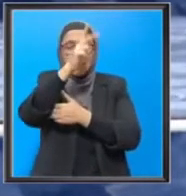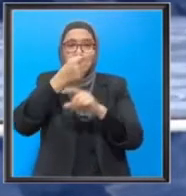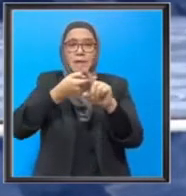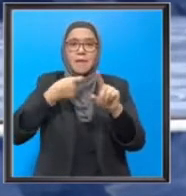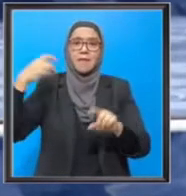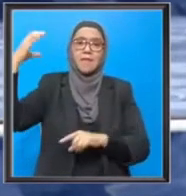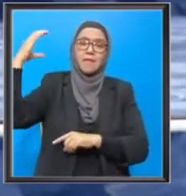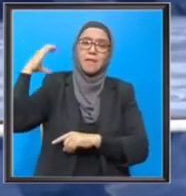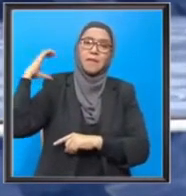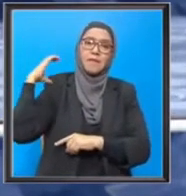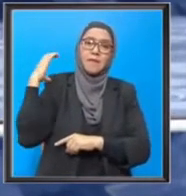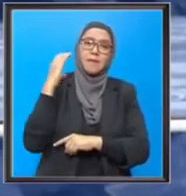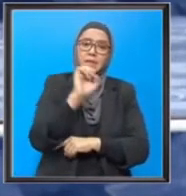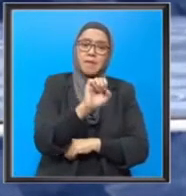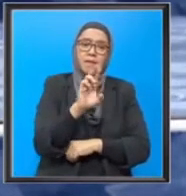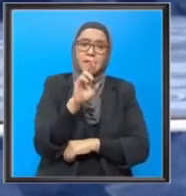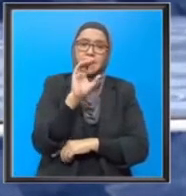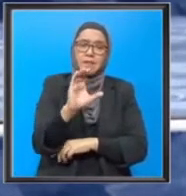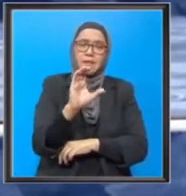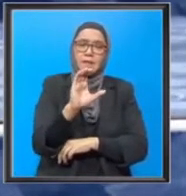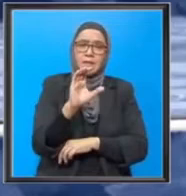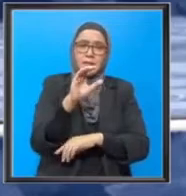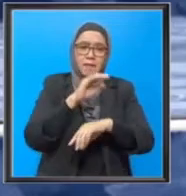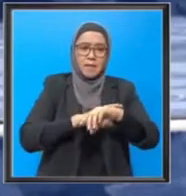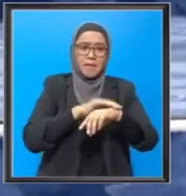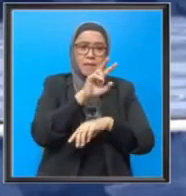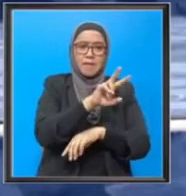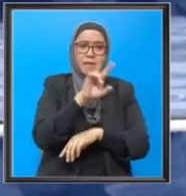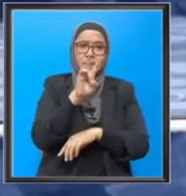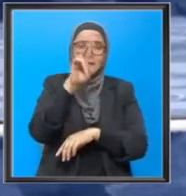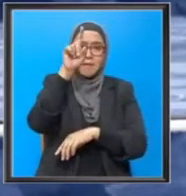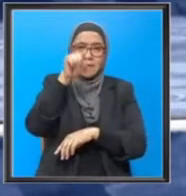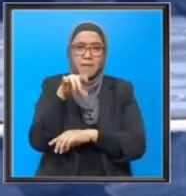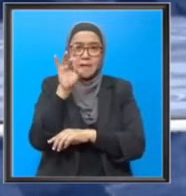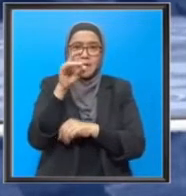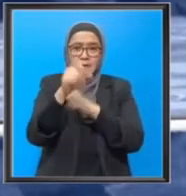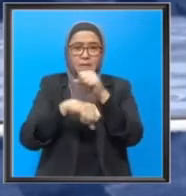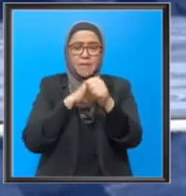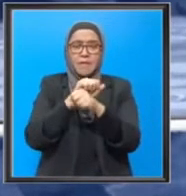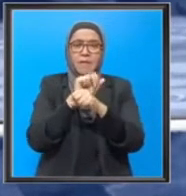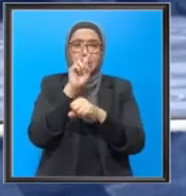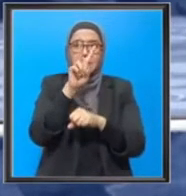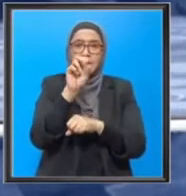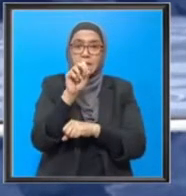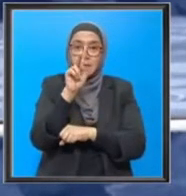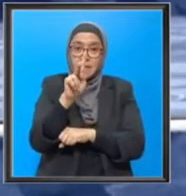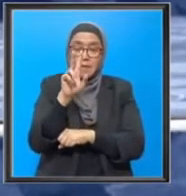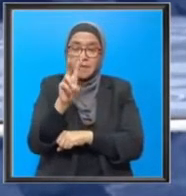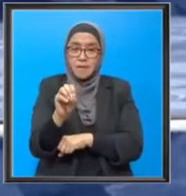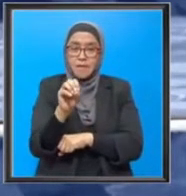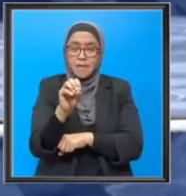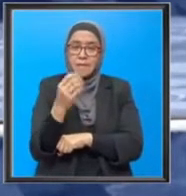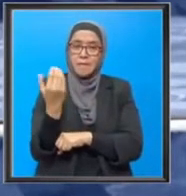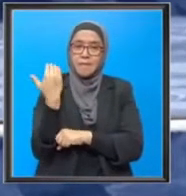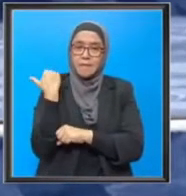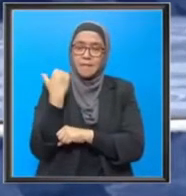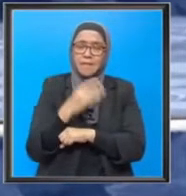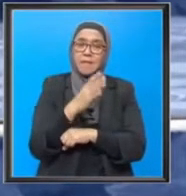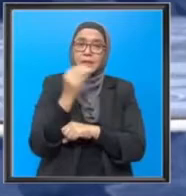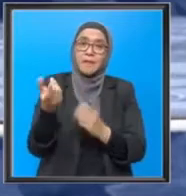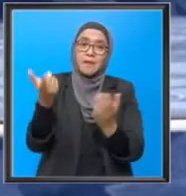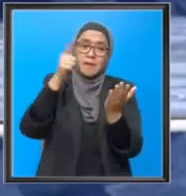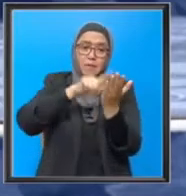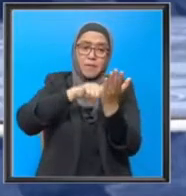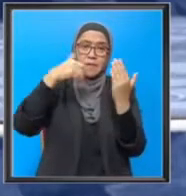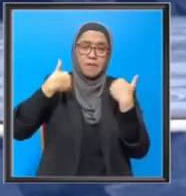pengurus II arsip pada 27 ogas tahun 2020 yang lalu dimana laporan ini